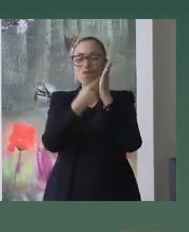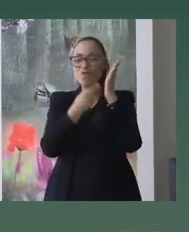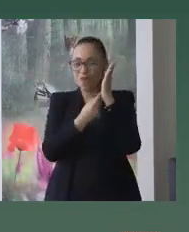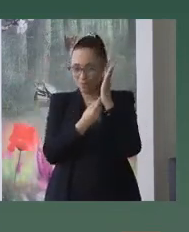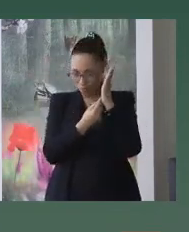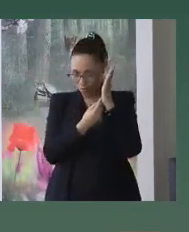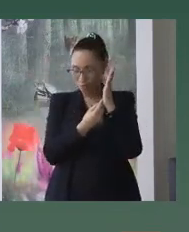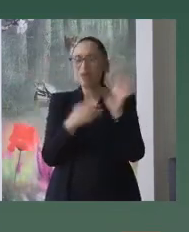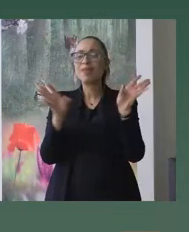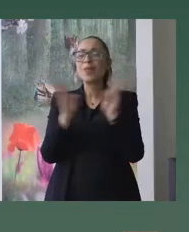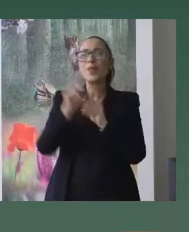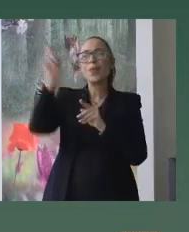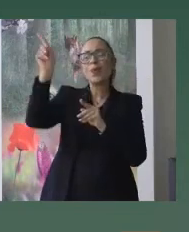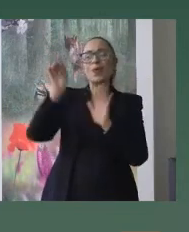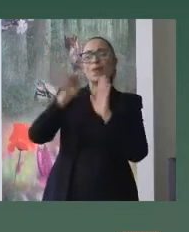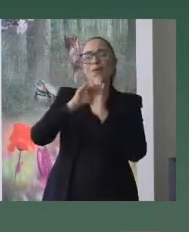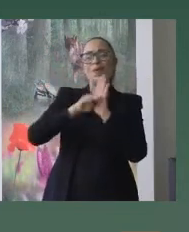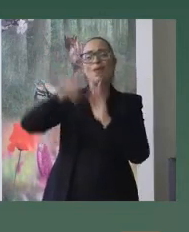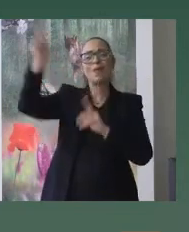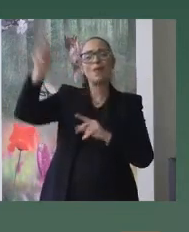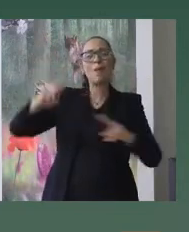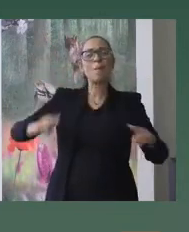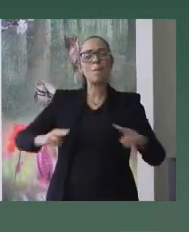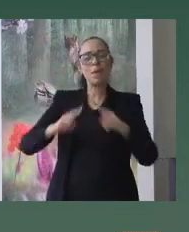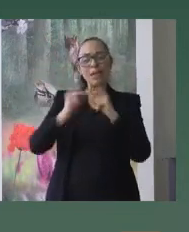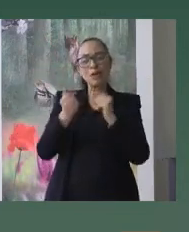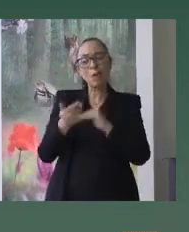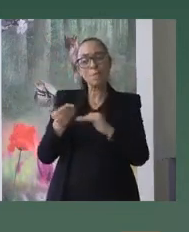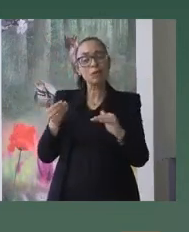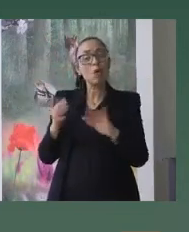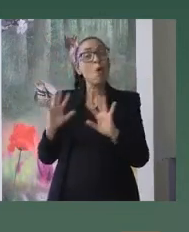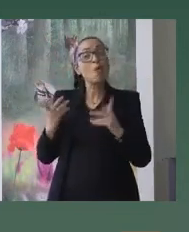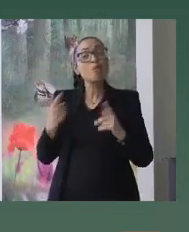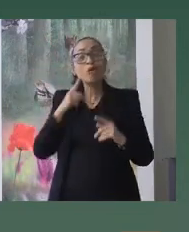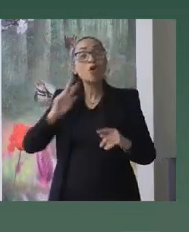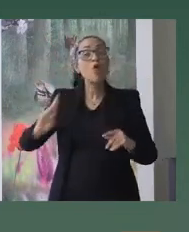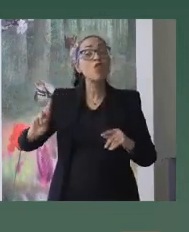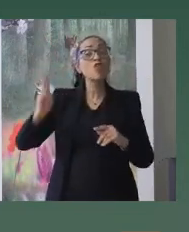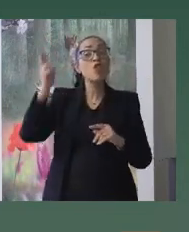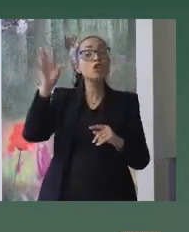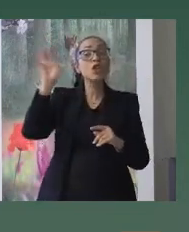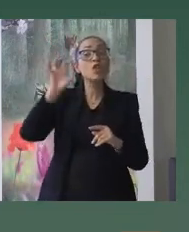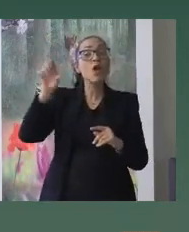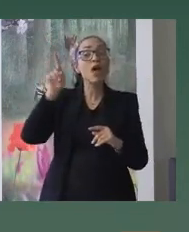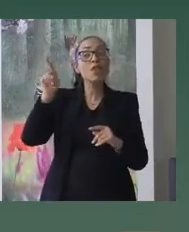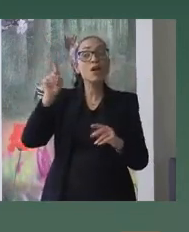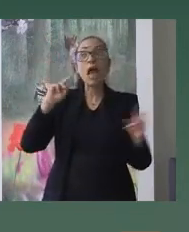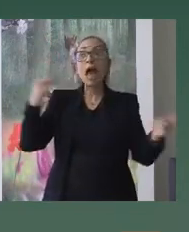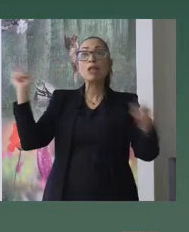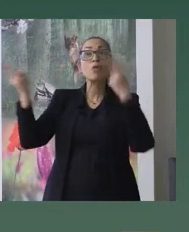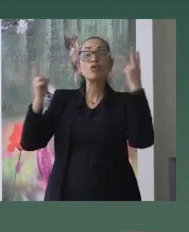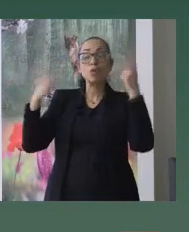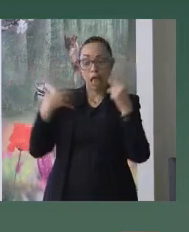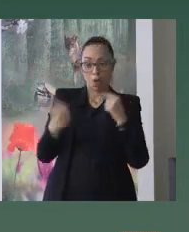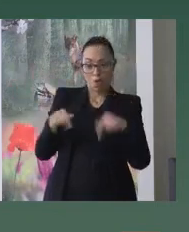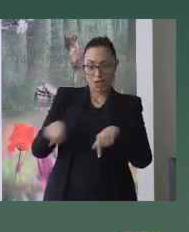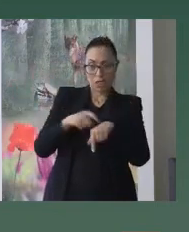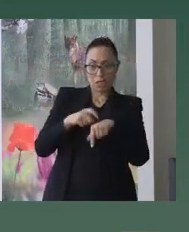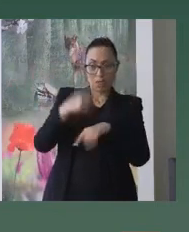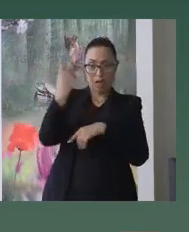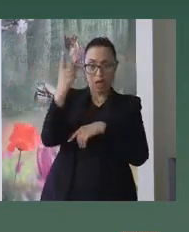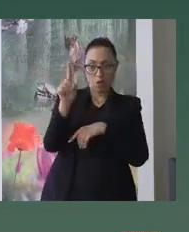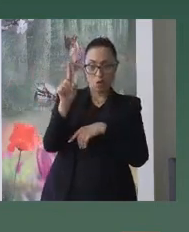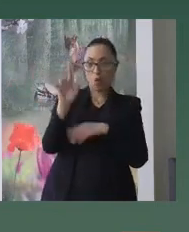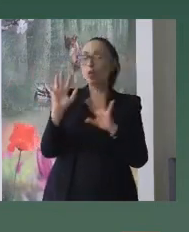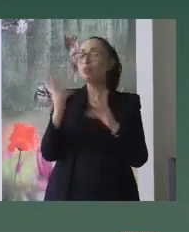λέει η συνθήκη των Παρισίων, πρέπει να κάνεις μια αναγωγή προς τα πίσω και να πεις πόσο διοξείδιο το άνθρακα πρέπει να έχω στην ατμόσφαιρα. Έχω 100, πόσο